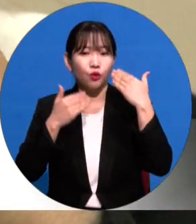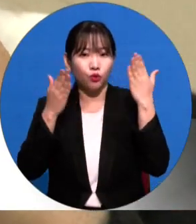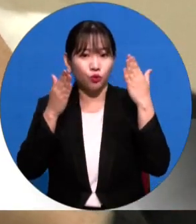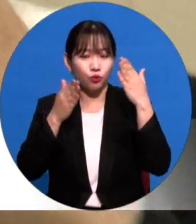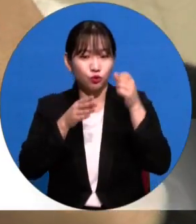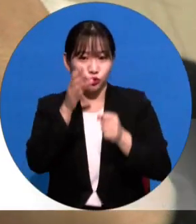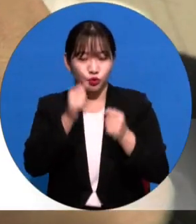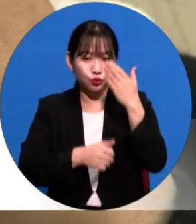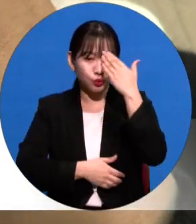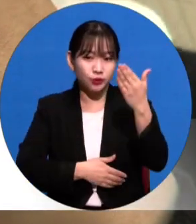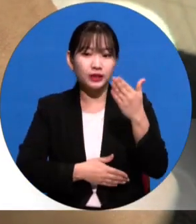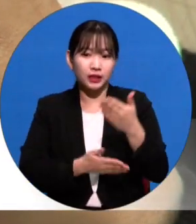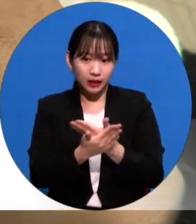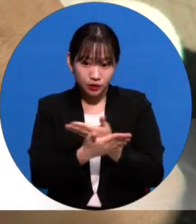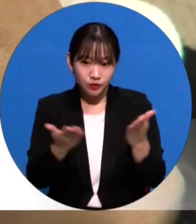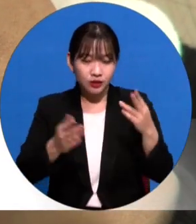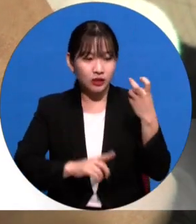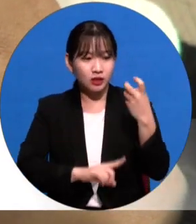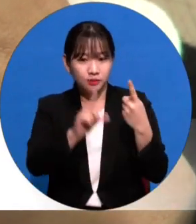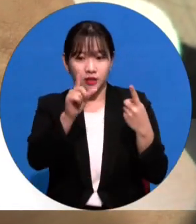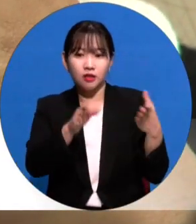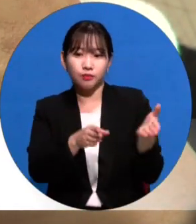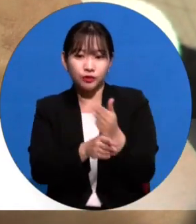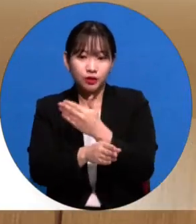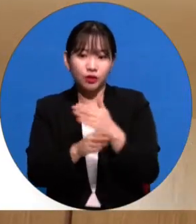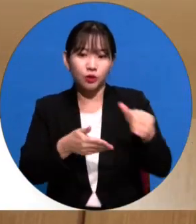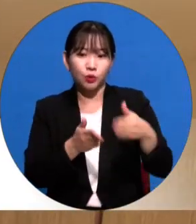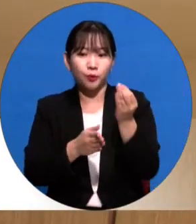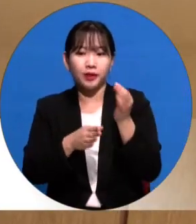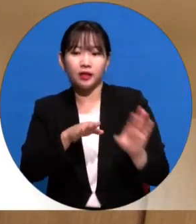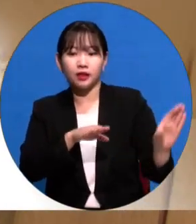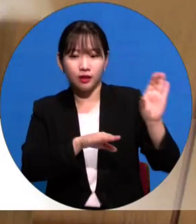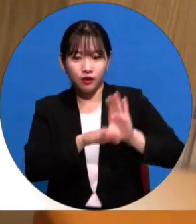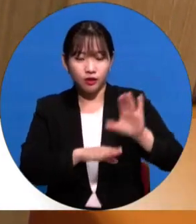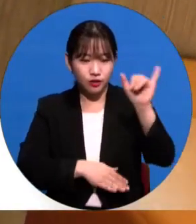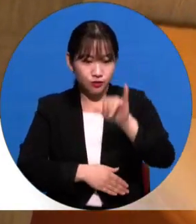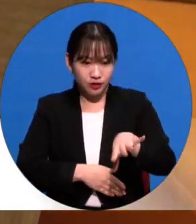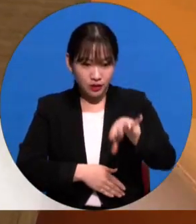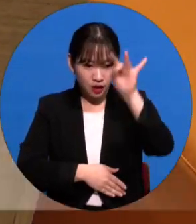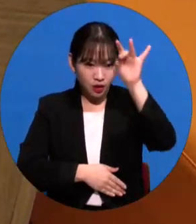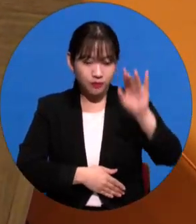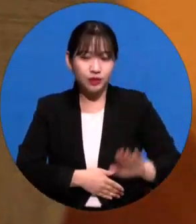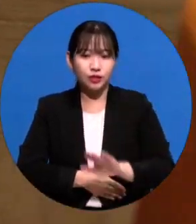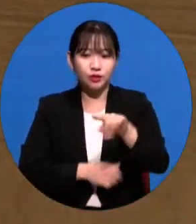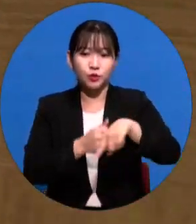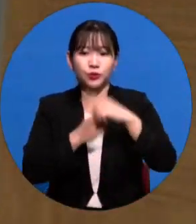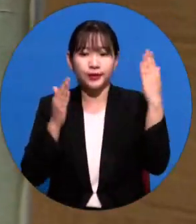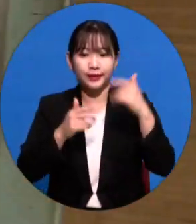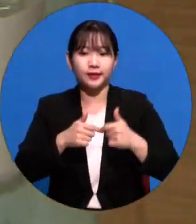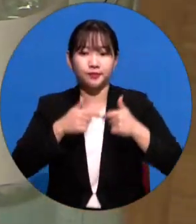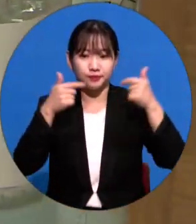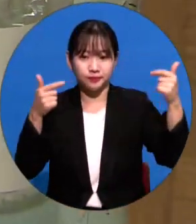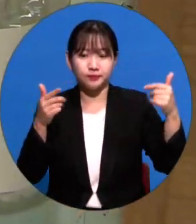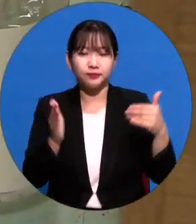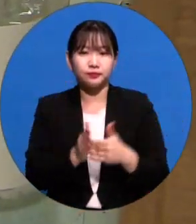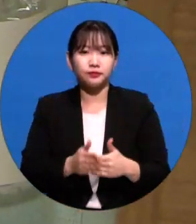무상급식을 지난 2021년부터 도비를 추가해 전국에서 처음으로 전체 초등학생으로 확대했습니다